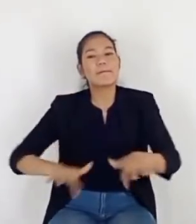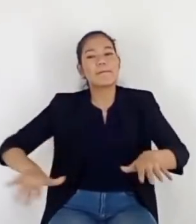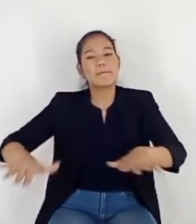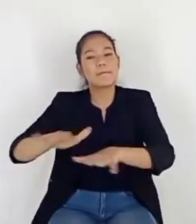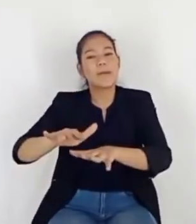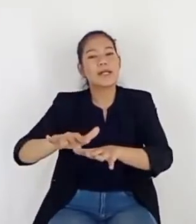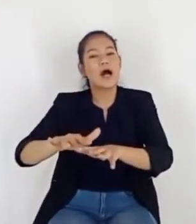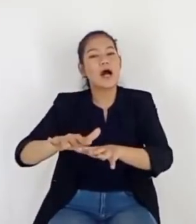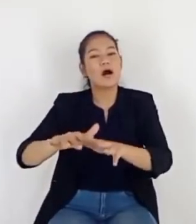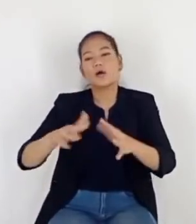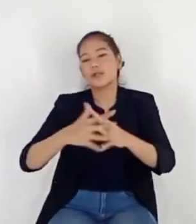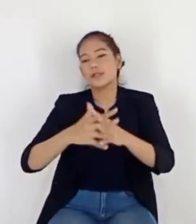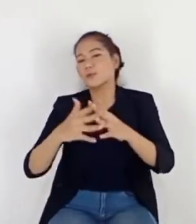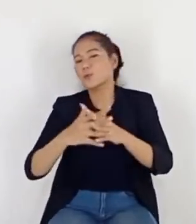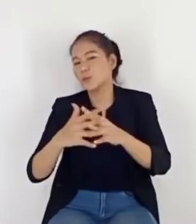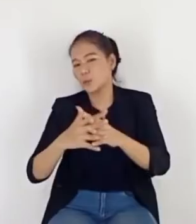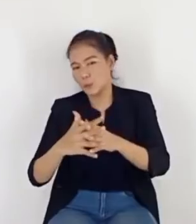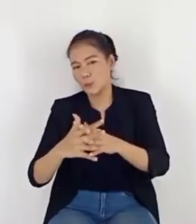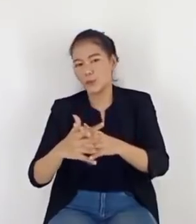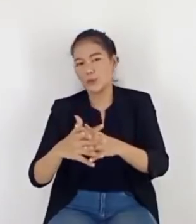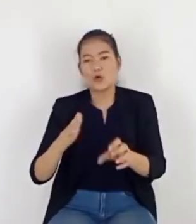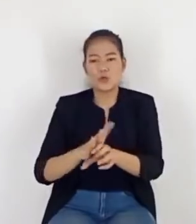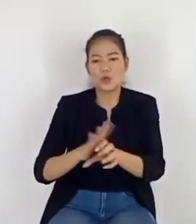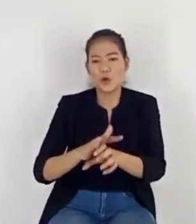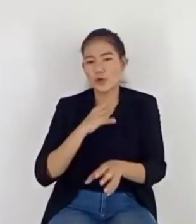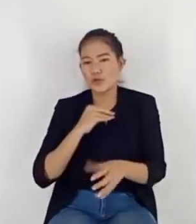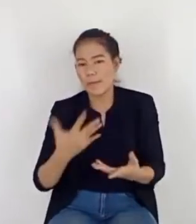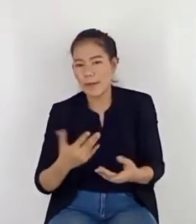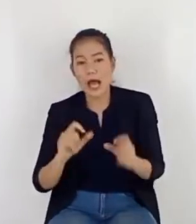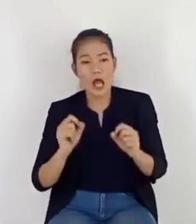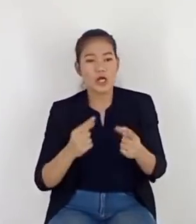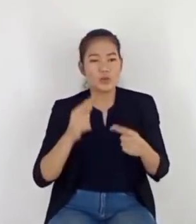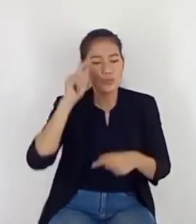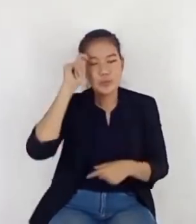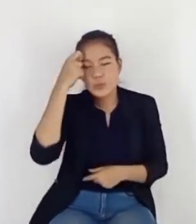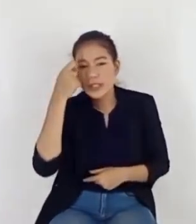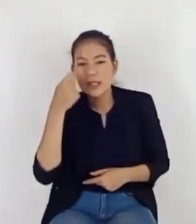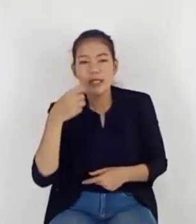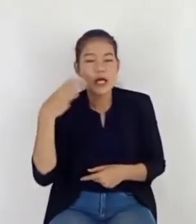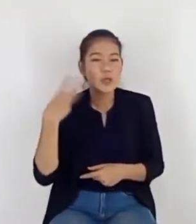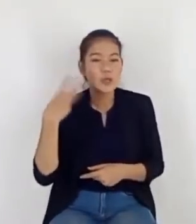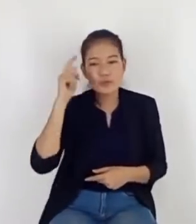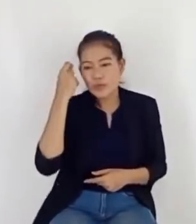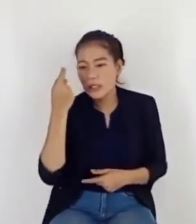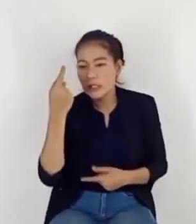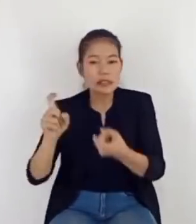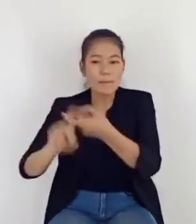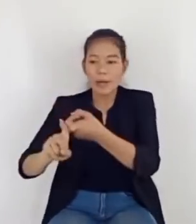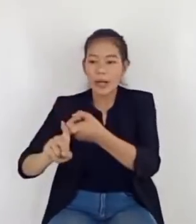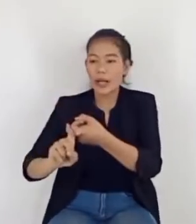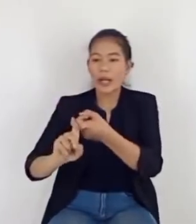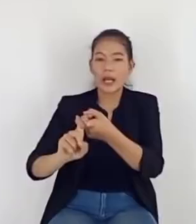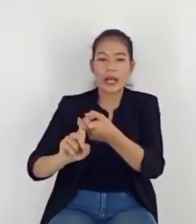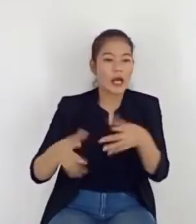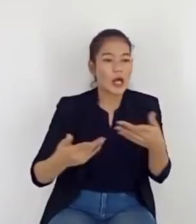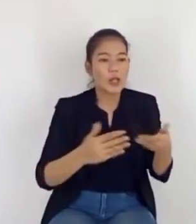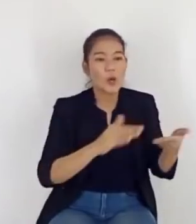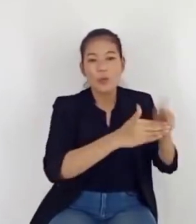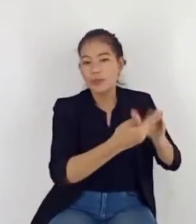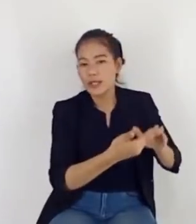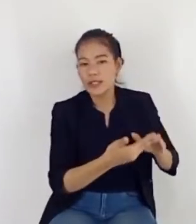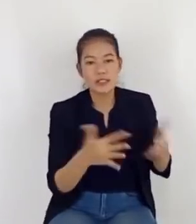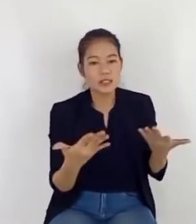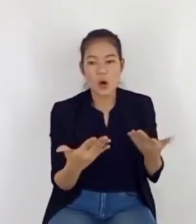tengah-tengah penderitaan, kesulitan hidup dari teman kita, dari komisi kita,